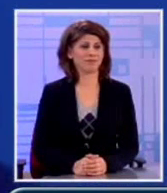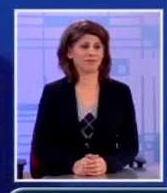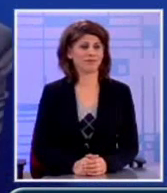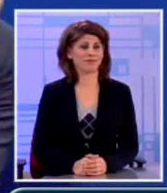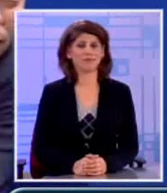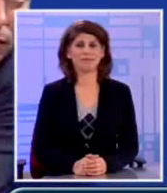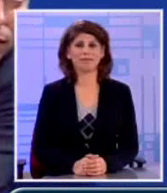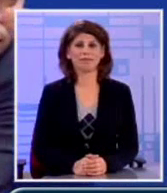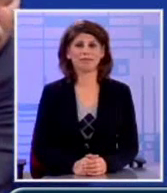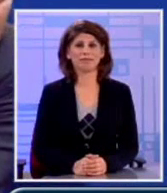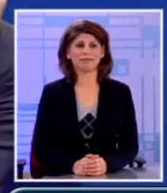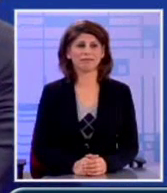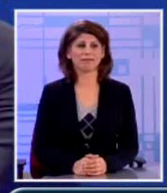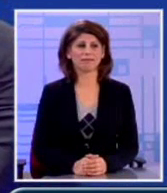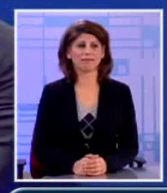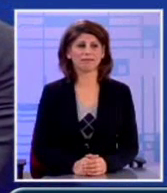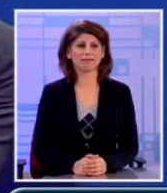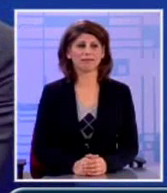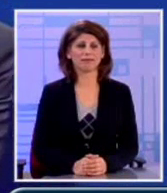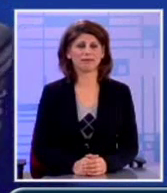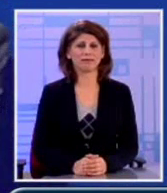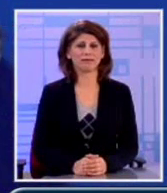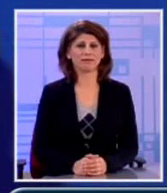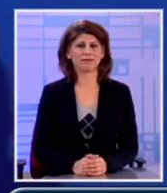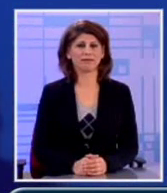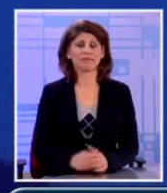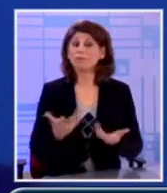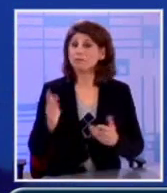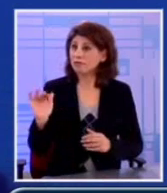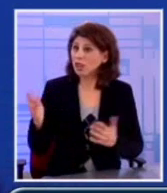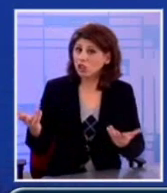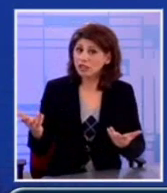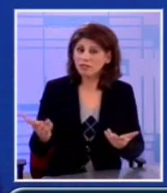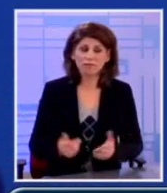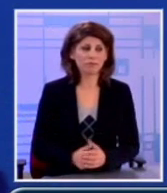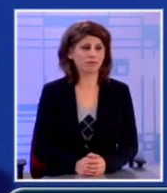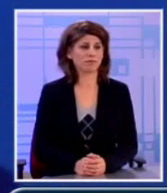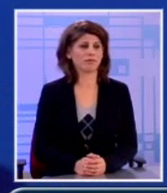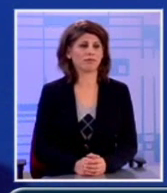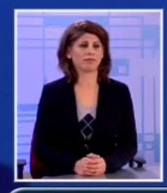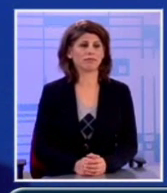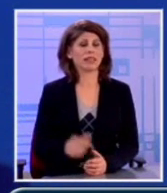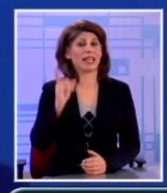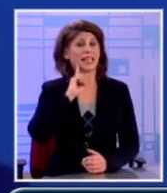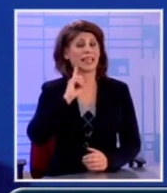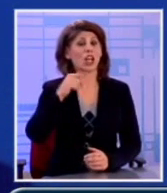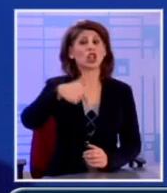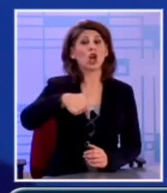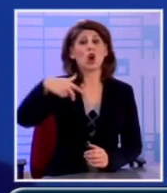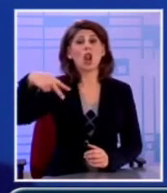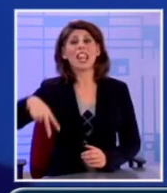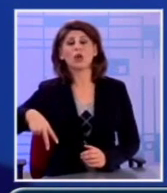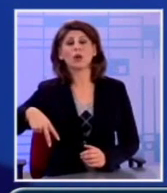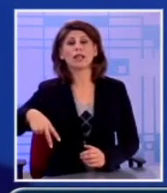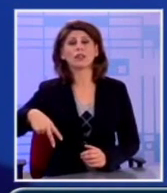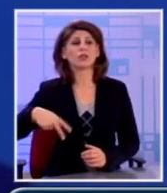Όχι, σας βλέπω σε διαρκή. Ό,τι είναι, μπορείτε να μου απευθύνετε κάποια ερώτηση. Κυρία Πρόεδρε, Γιώργος Λικουρέτζος από τα παραπολιτικά εδώ